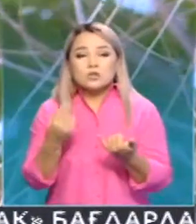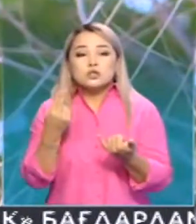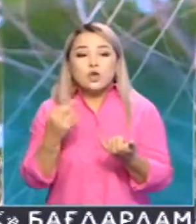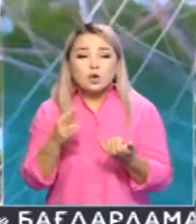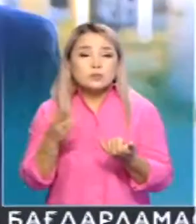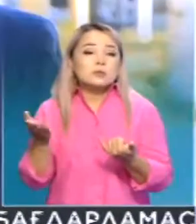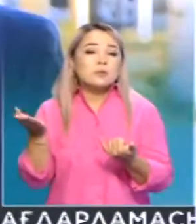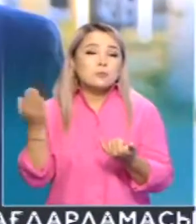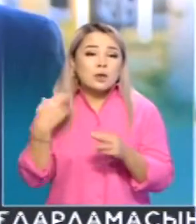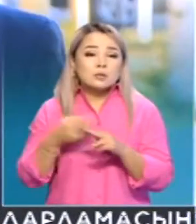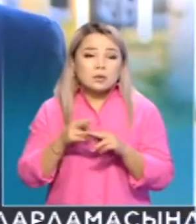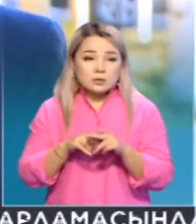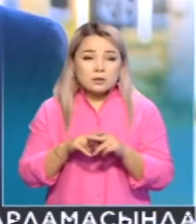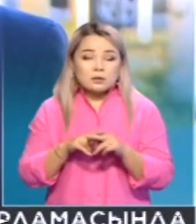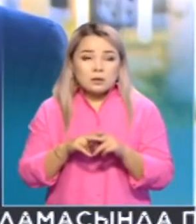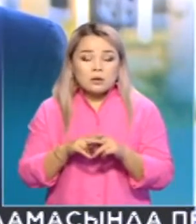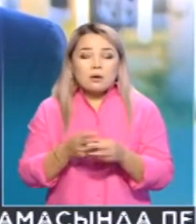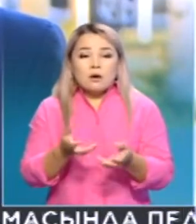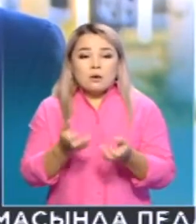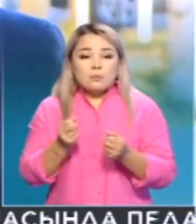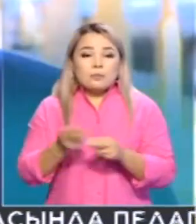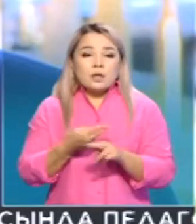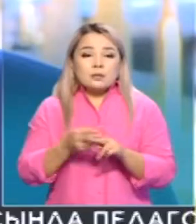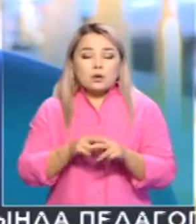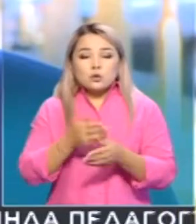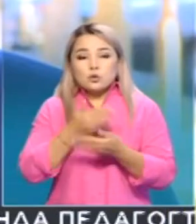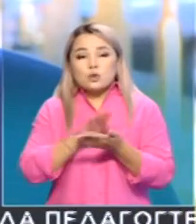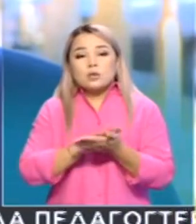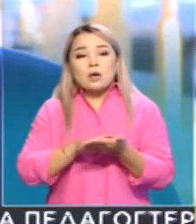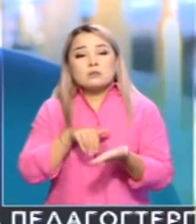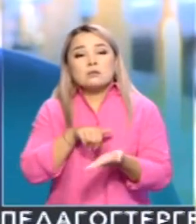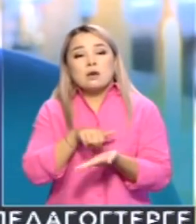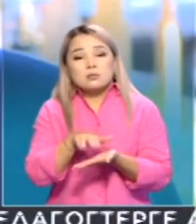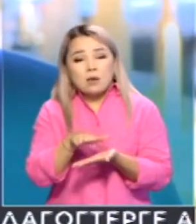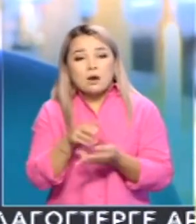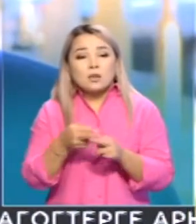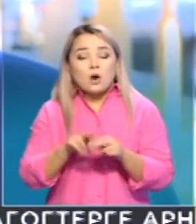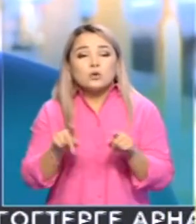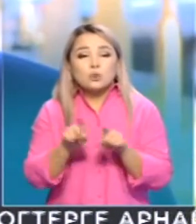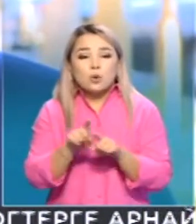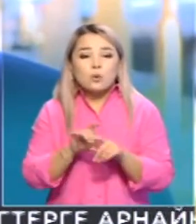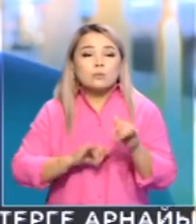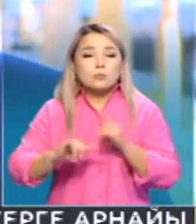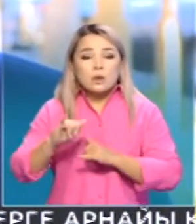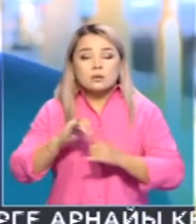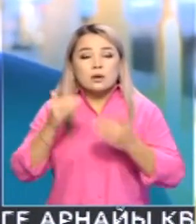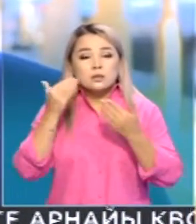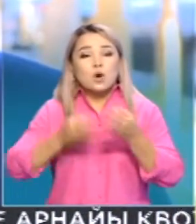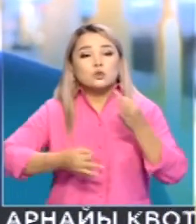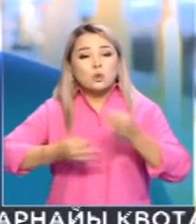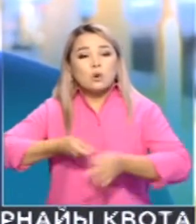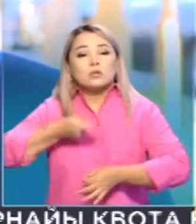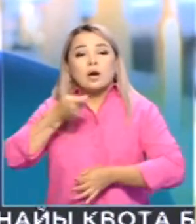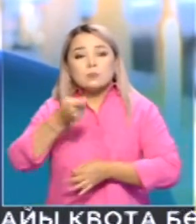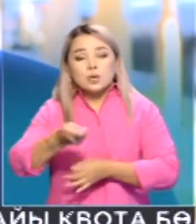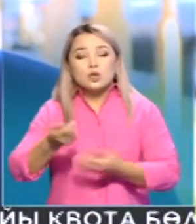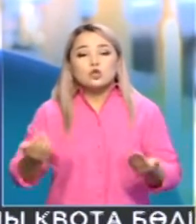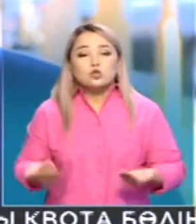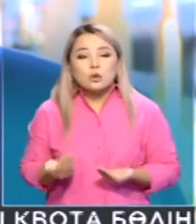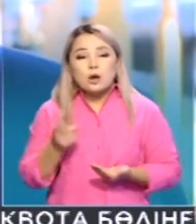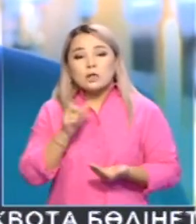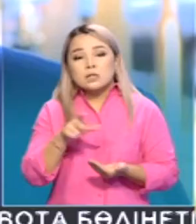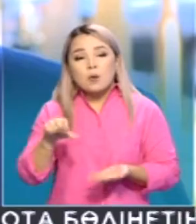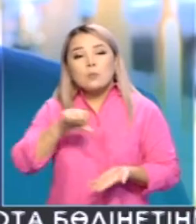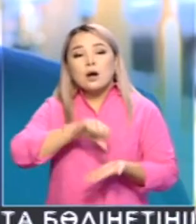ғой бұрынғы. Солар жаңағындай қабылдау актісіз қабылдамай отыр. Соған байланысты біз қабылдау актілерін сотқа беріп, тоже жаңағындай өздерінің тұрғындарын